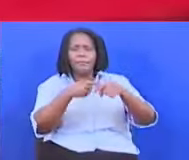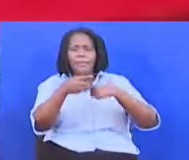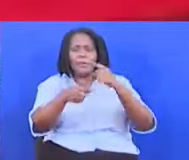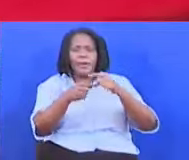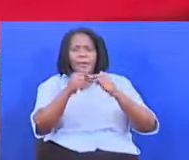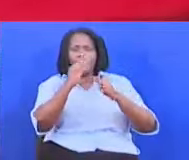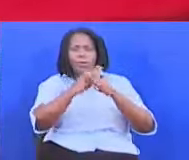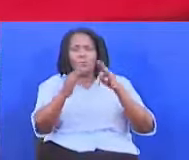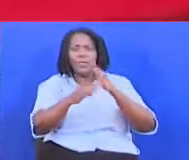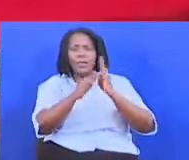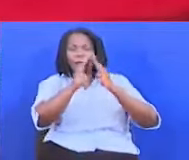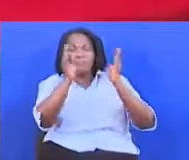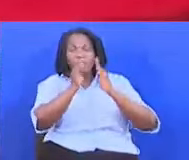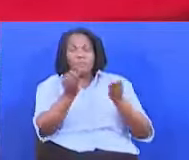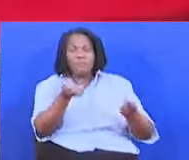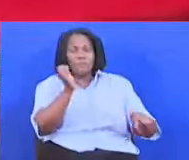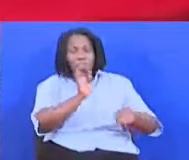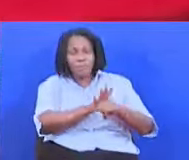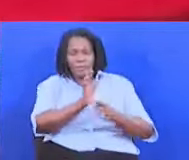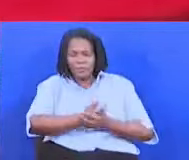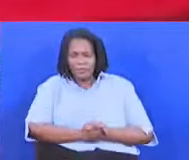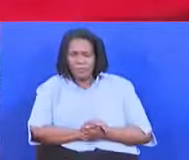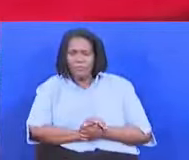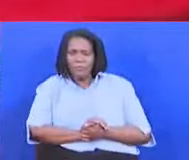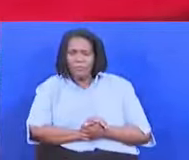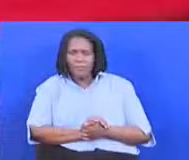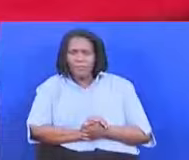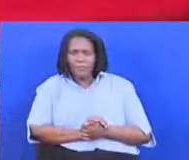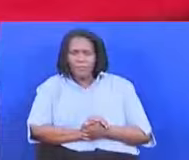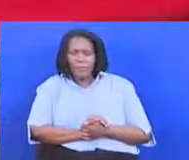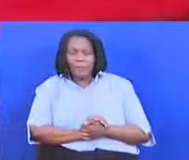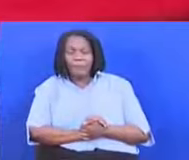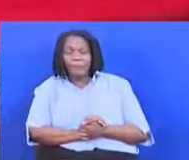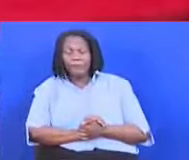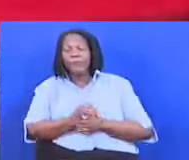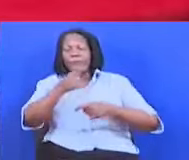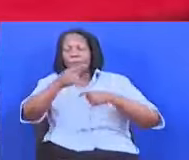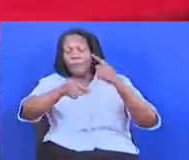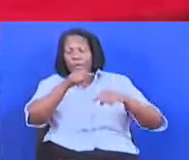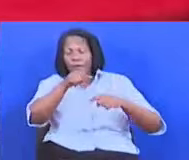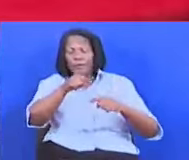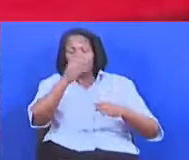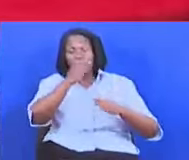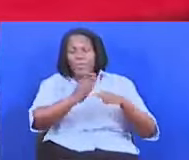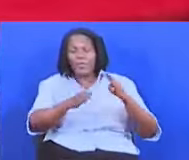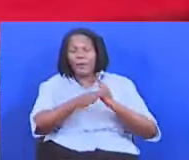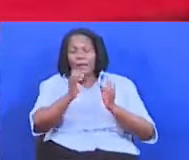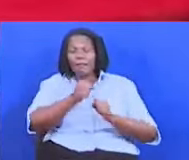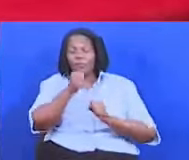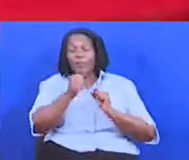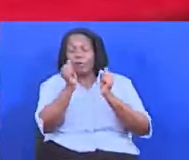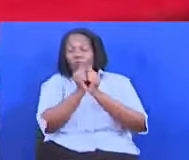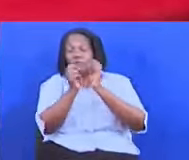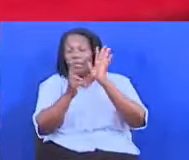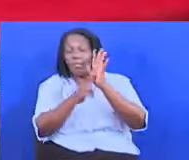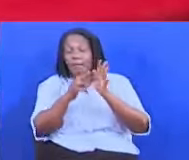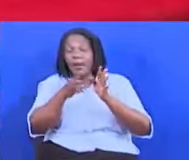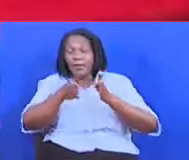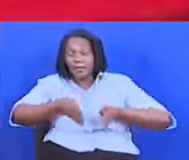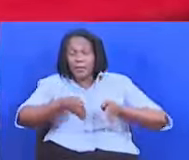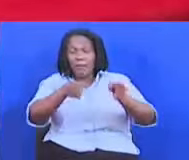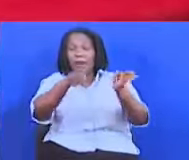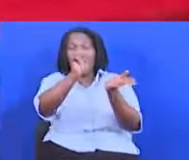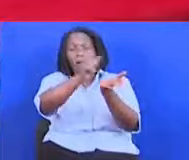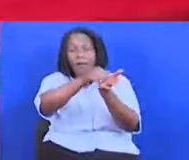shindanishi katika miji Tanzania, yani TACTIC, ambapo mradi utajenga kilomita 17 za barabara kwa kiwango